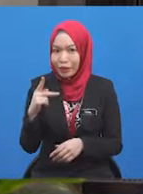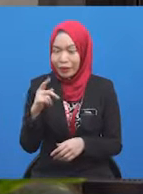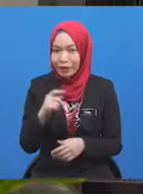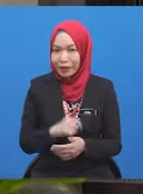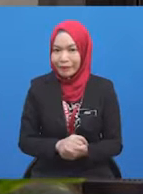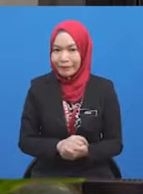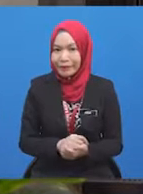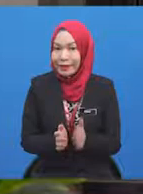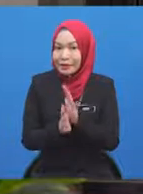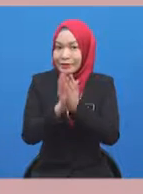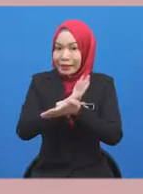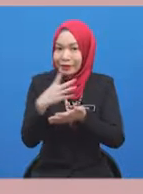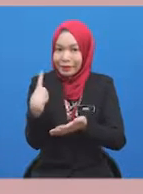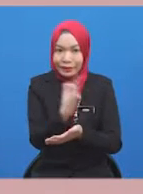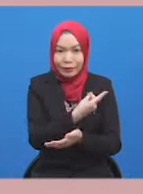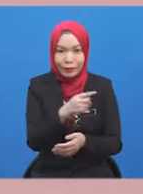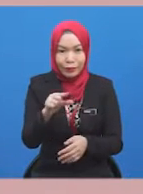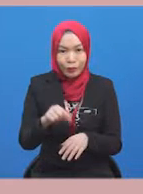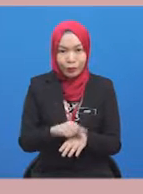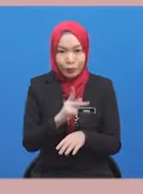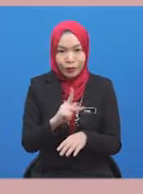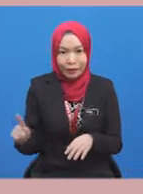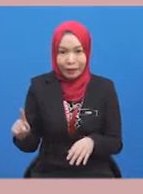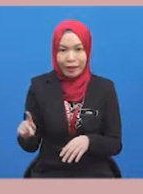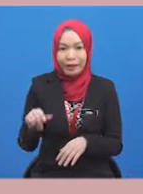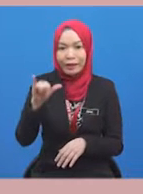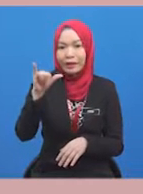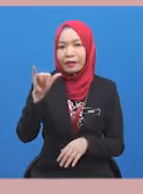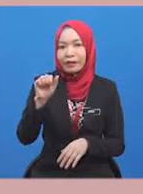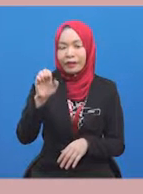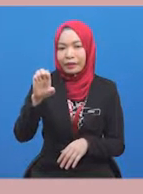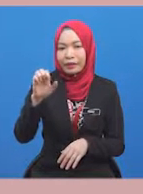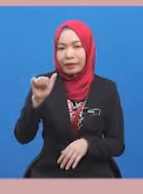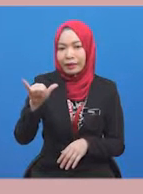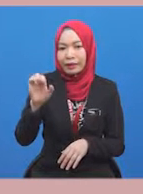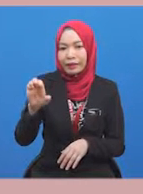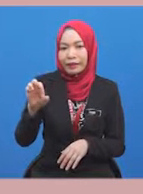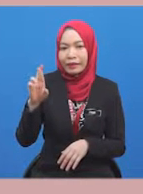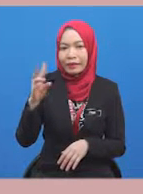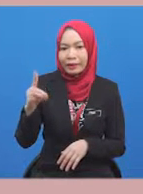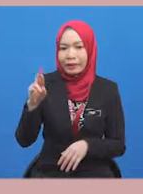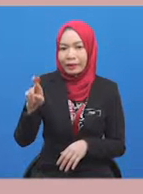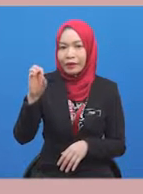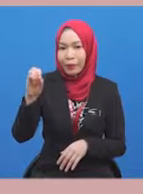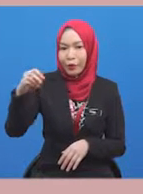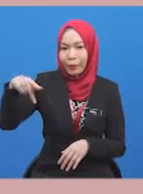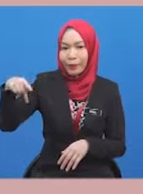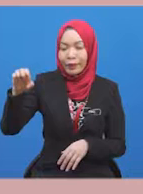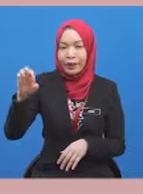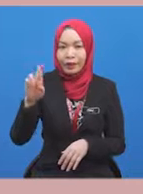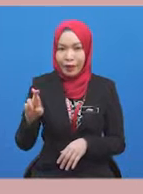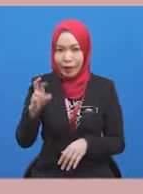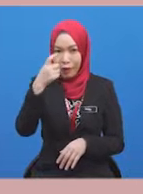Jadi, kita gunakan eyedropper tool untuk mencari warna yang sama dari objek A.